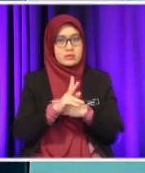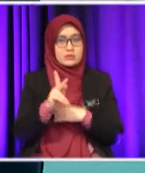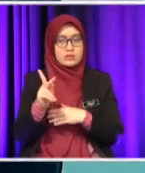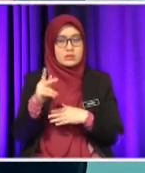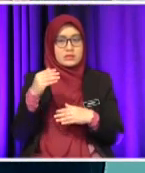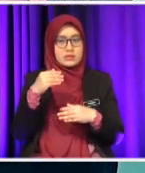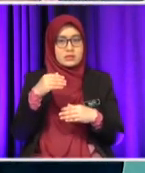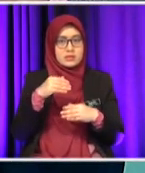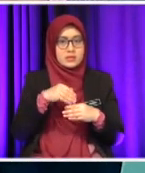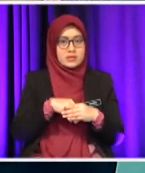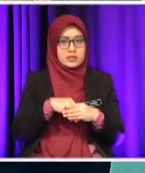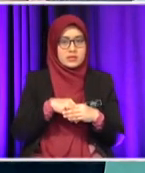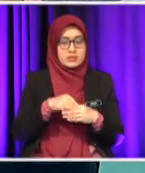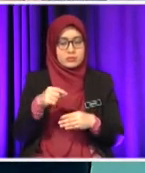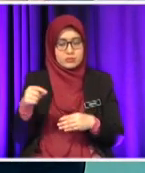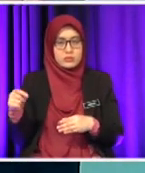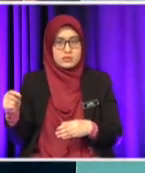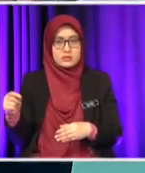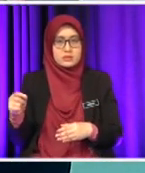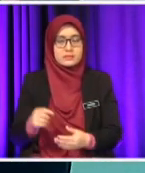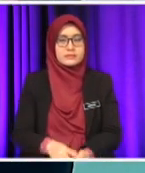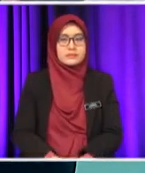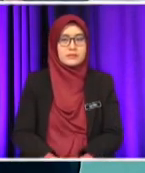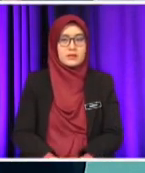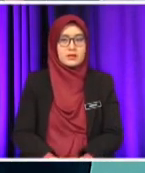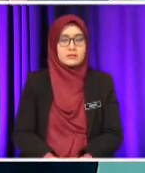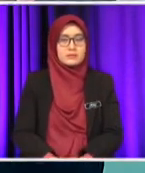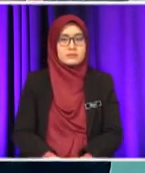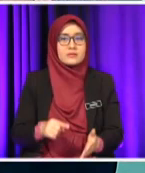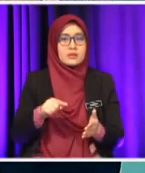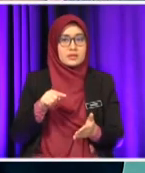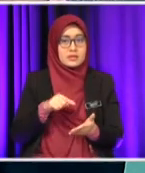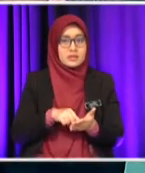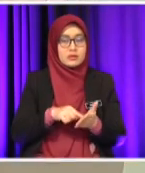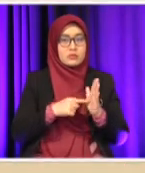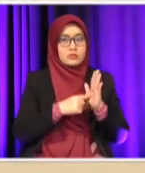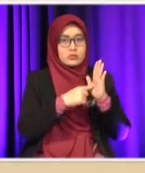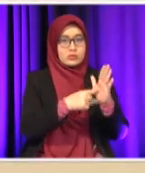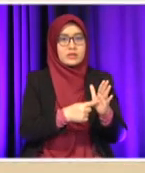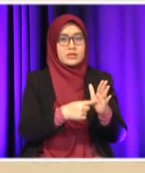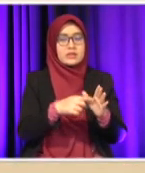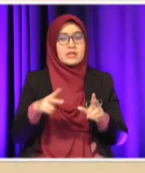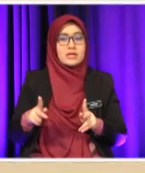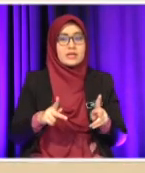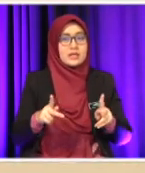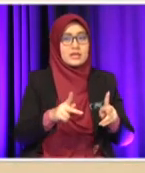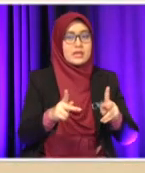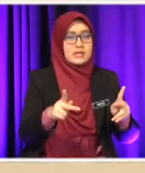kesembilan yang ini menunjukkan kaidah pembungkusan tanaman tumbuhan